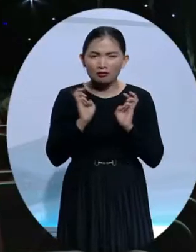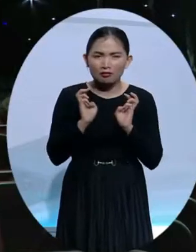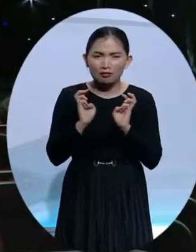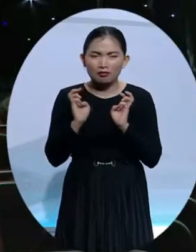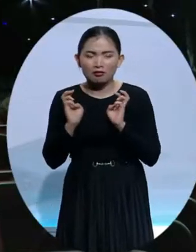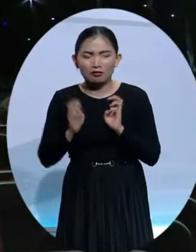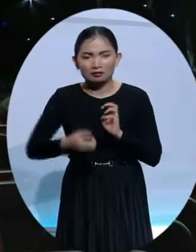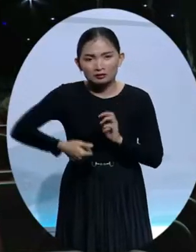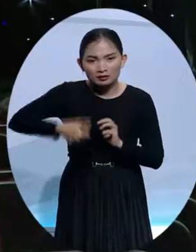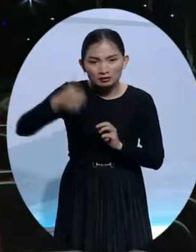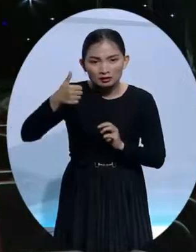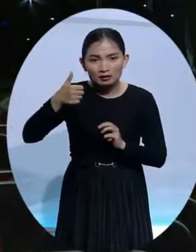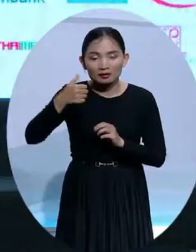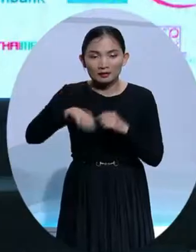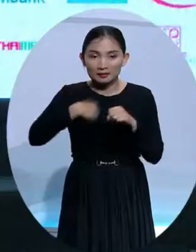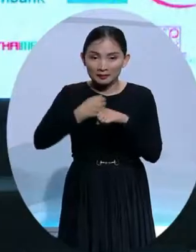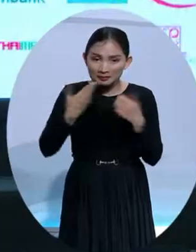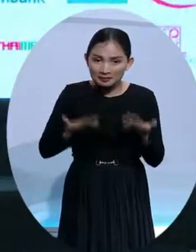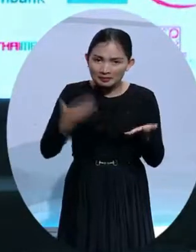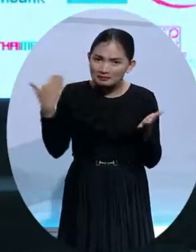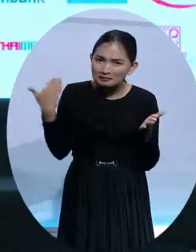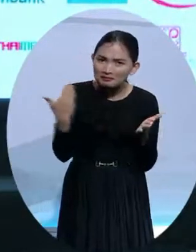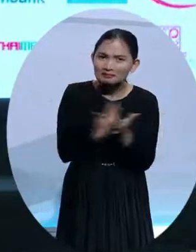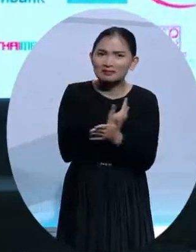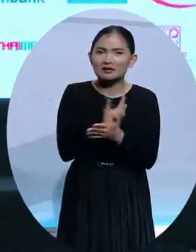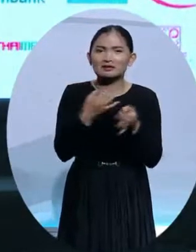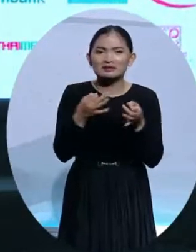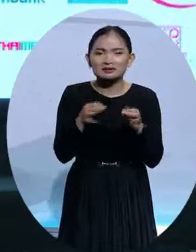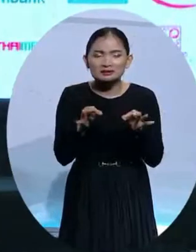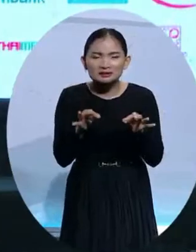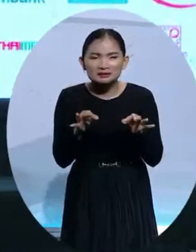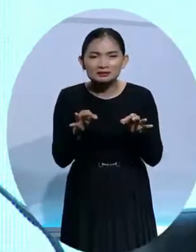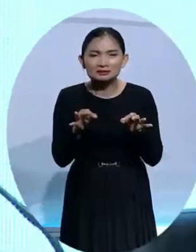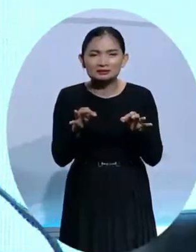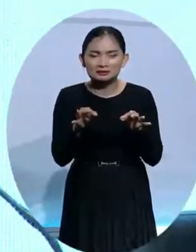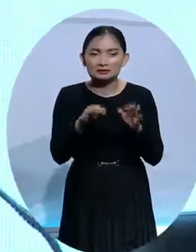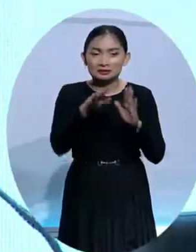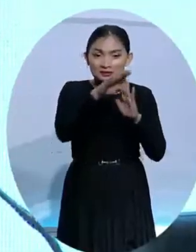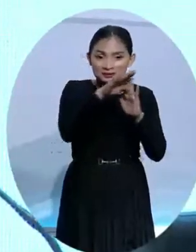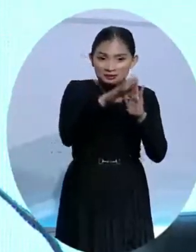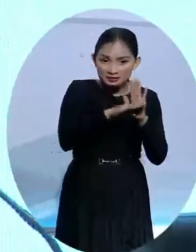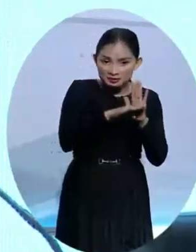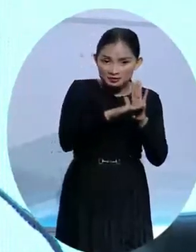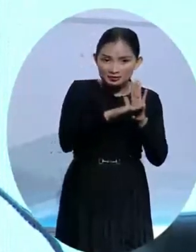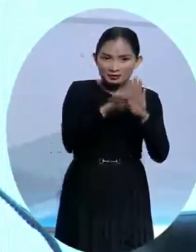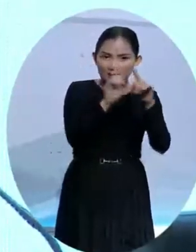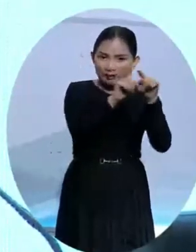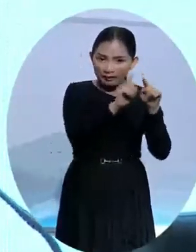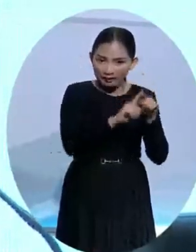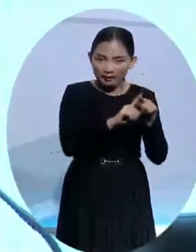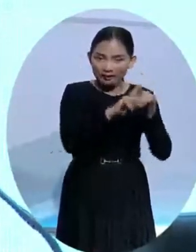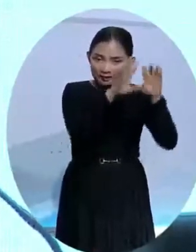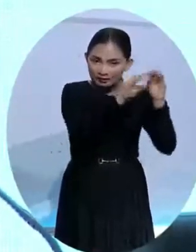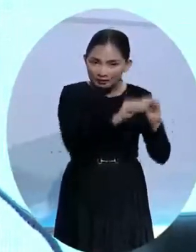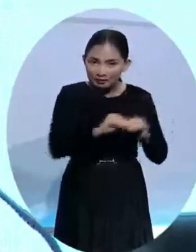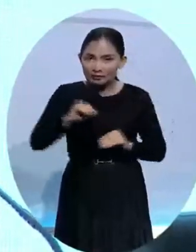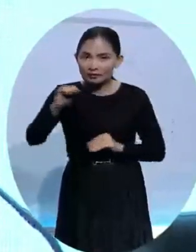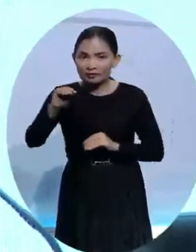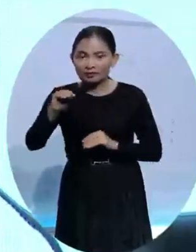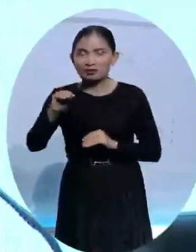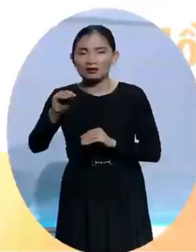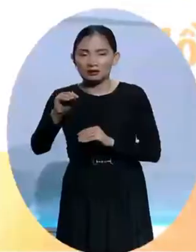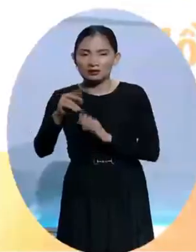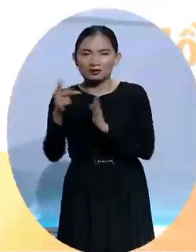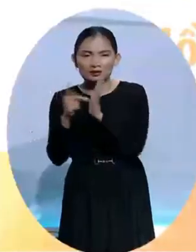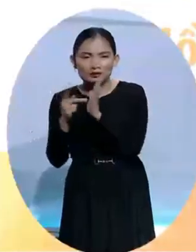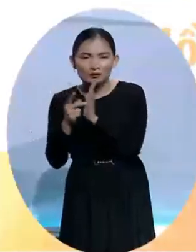thanh toàn quốc năm nay, là có cái sự là đưa các cái chương trình được lên các cái nền tảng, lên các nền tảng số để